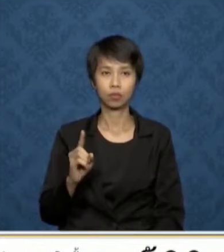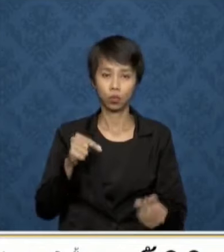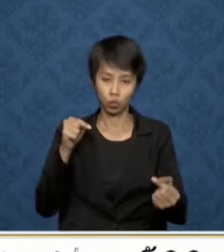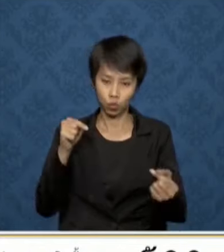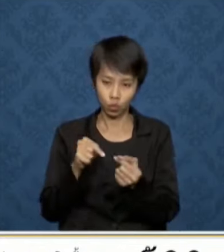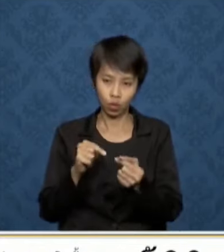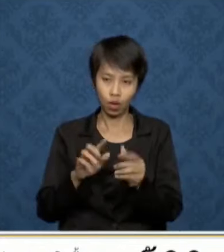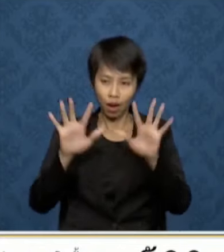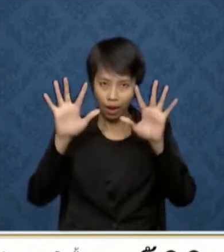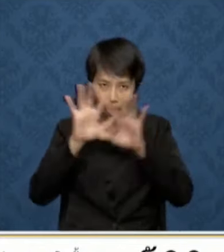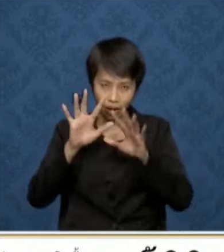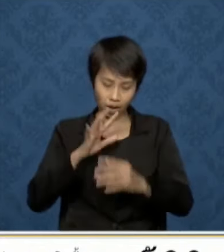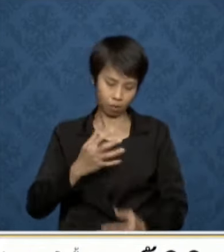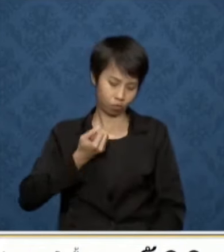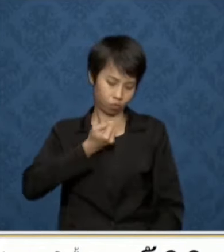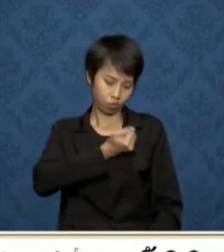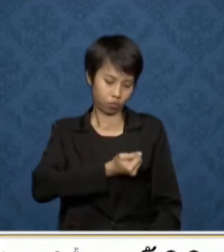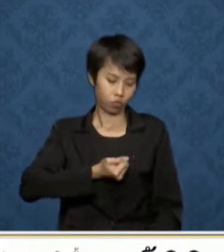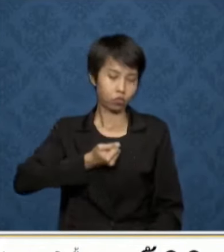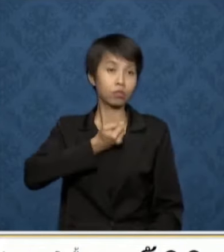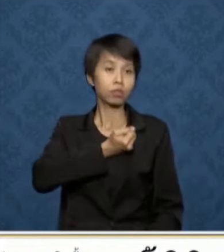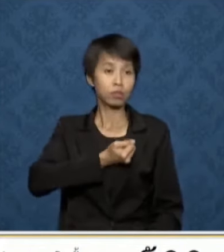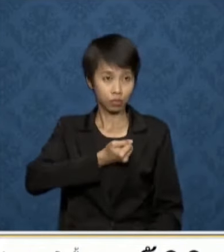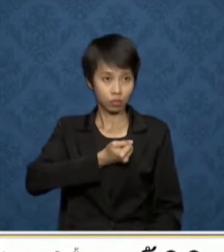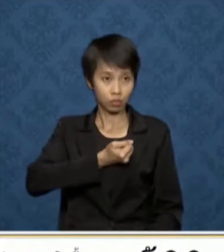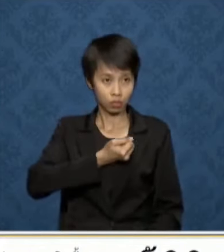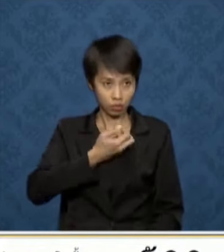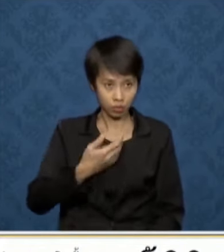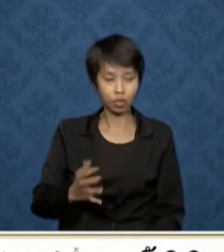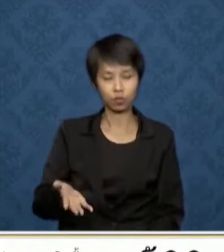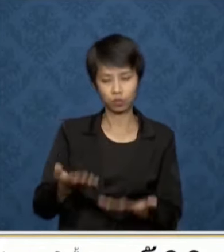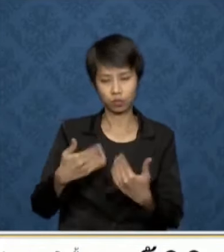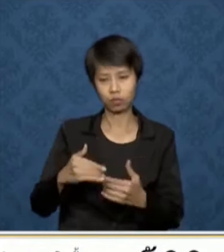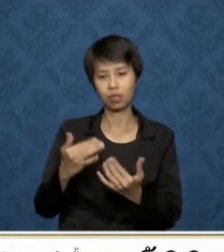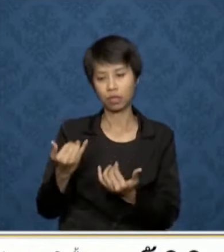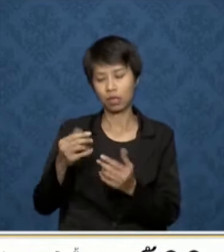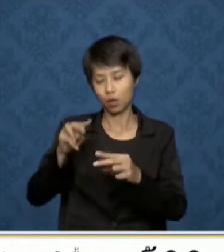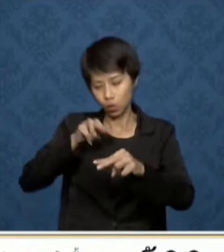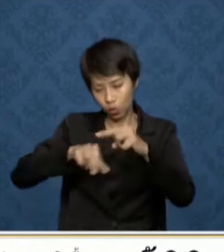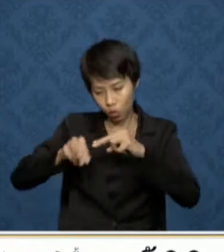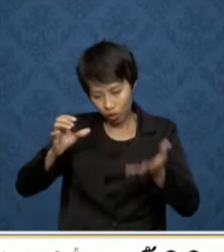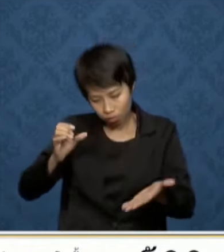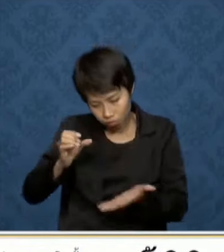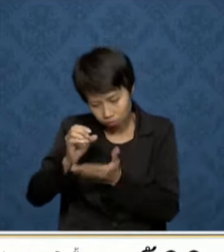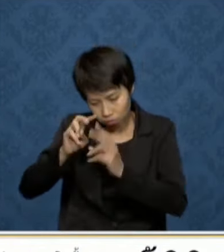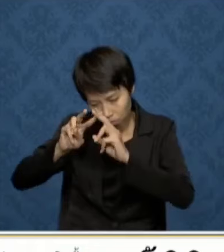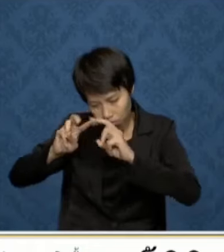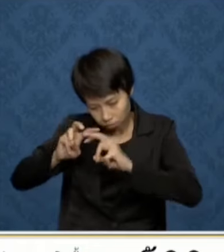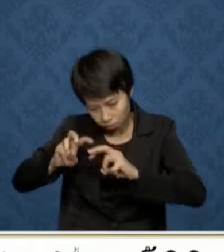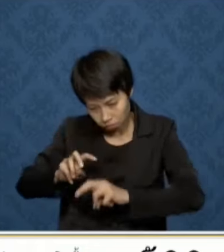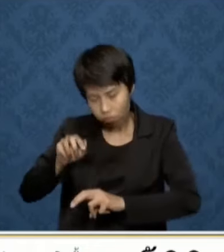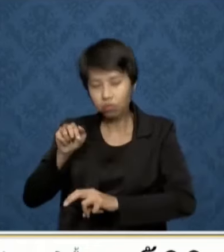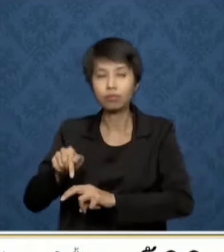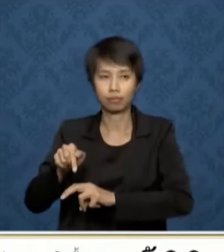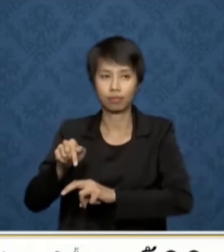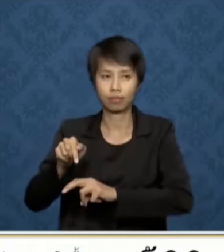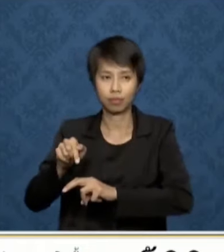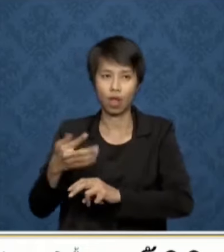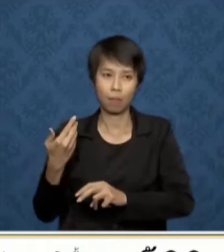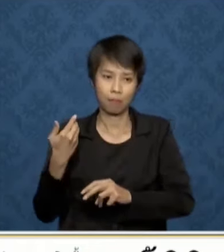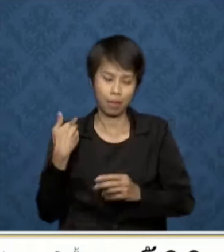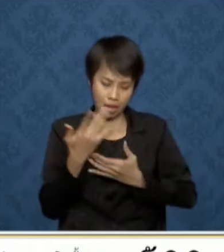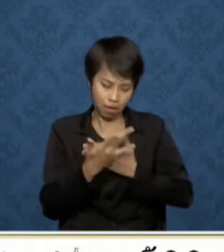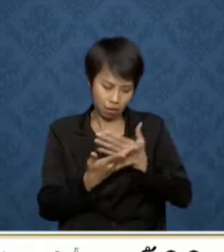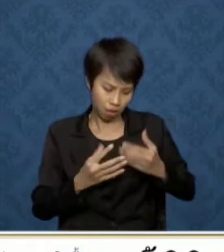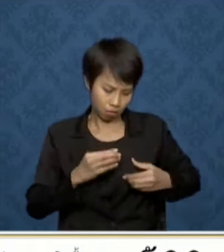งนะครั ค้ เอาต้สารหัหใจTopT D-dimer เป็ค่าทางแับ บ่งชี้ถึงก้ามเหวใจขาดเลืดบงชี้ถึล ๆ อุตัน